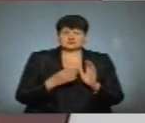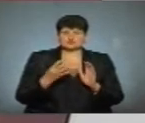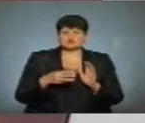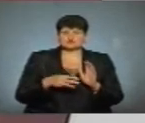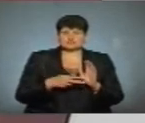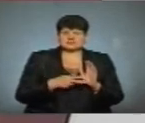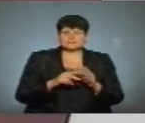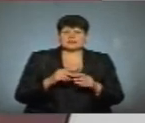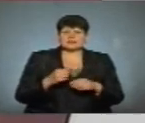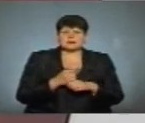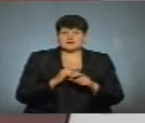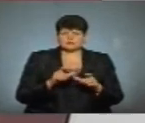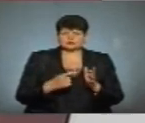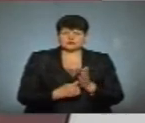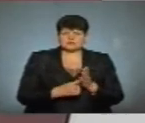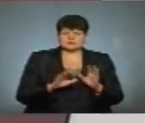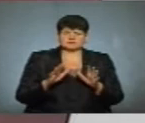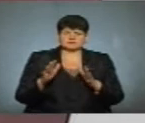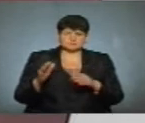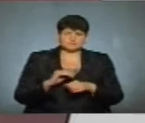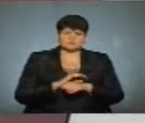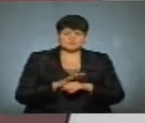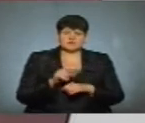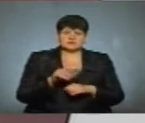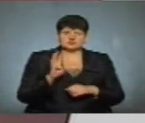16847 лабораторно підтверджених випадків COVID-19. З них